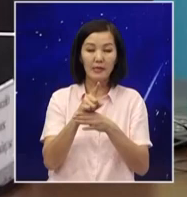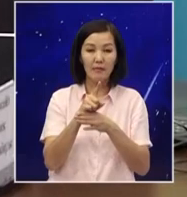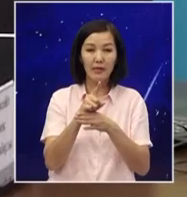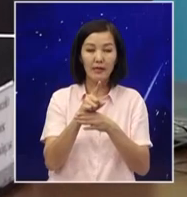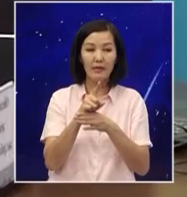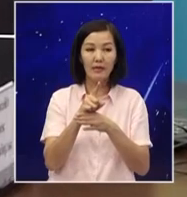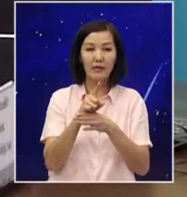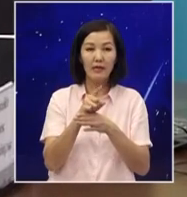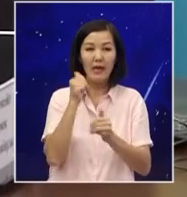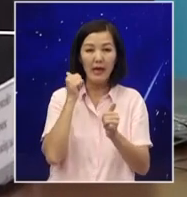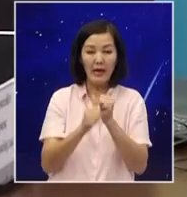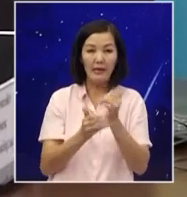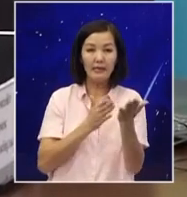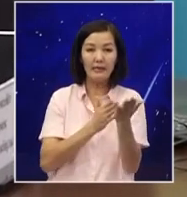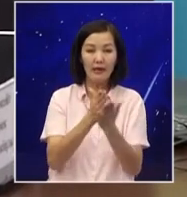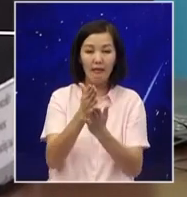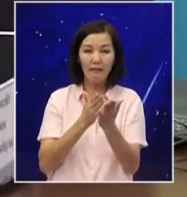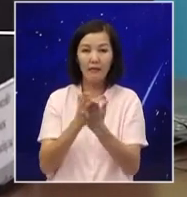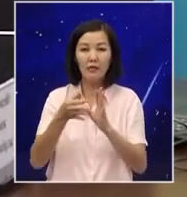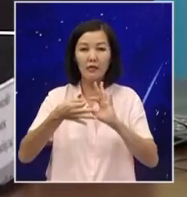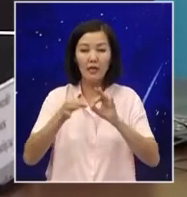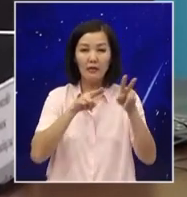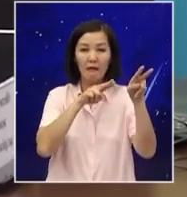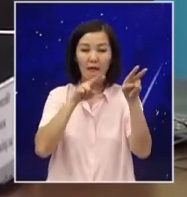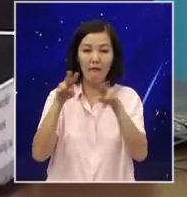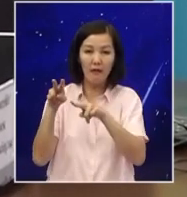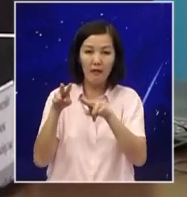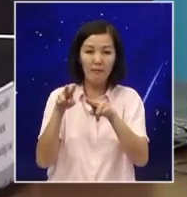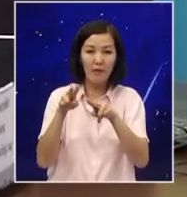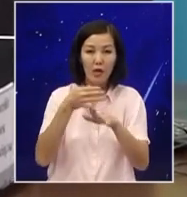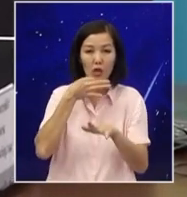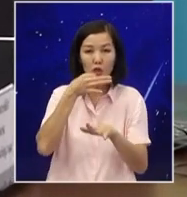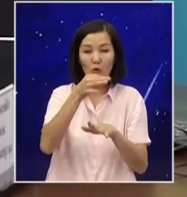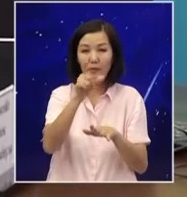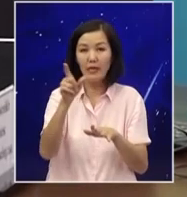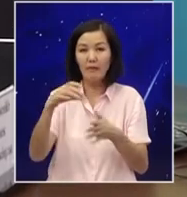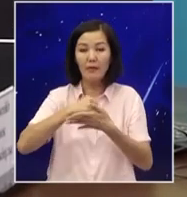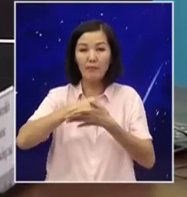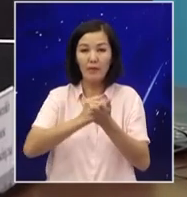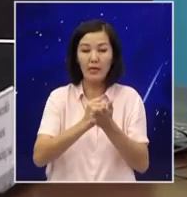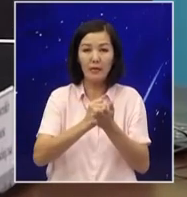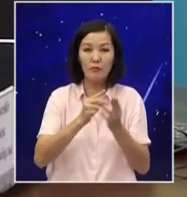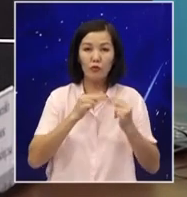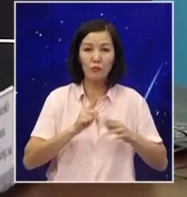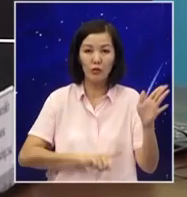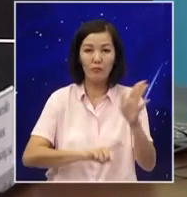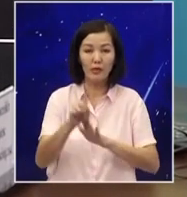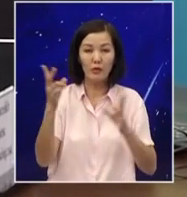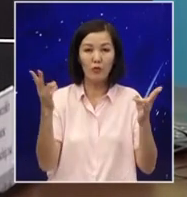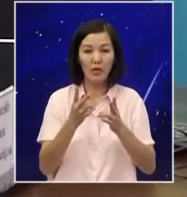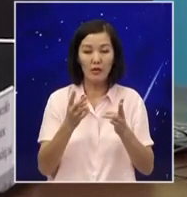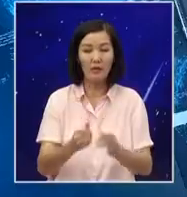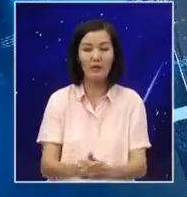мен берген тапсырмамдай әр саланы жасап, ответственных лиц назначить и приступить к реализации. Понятно,